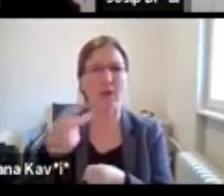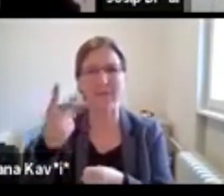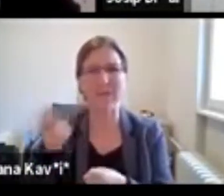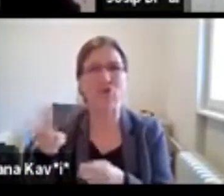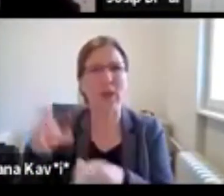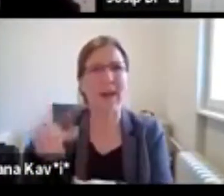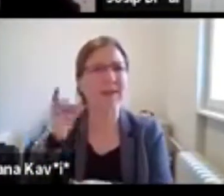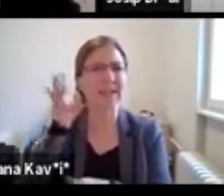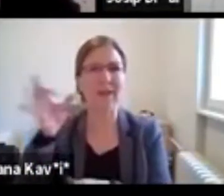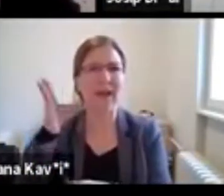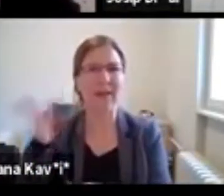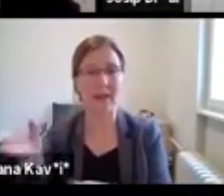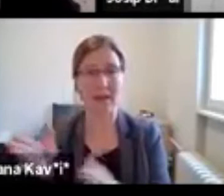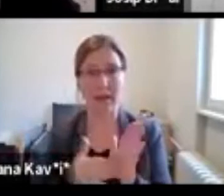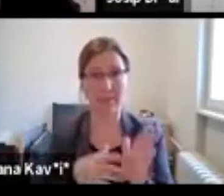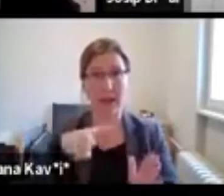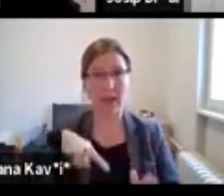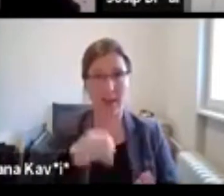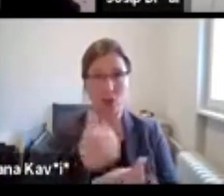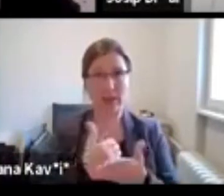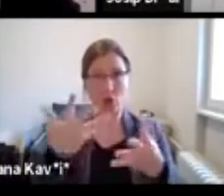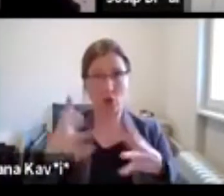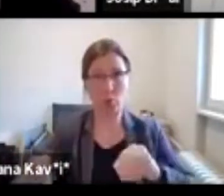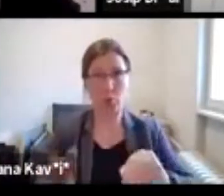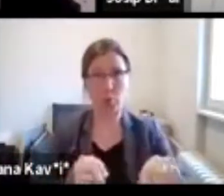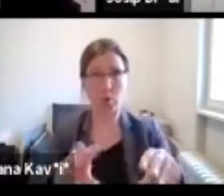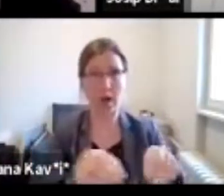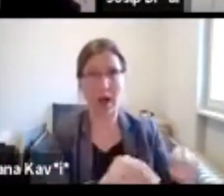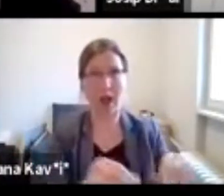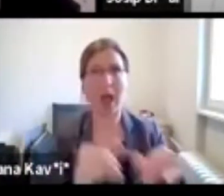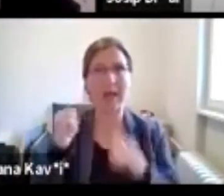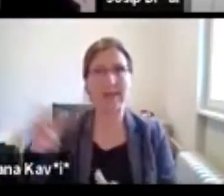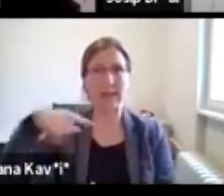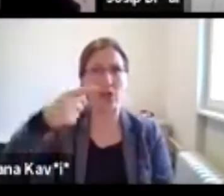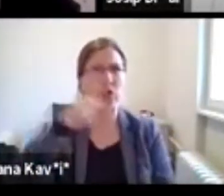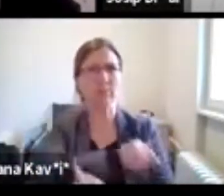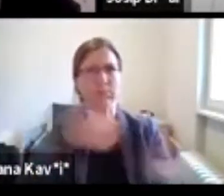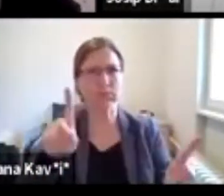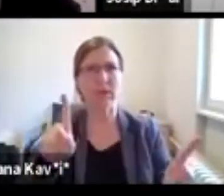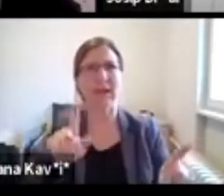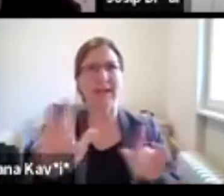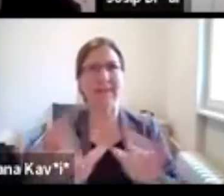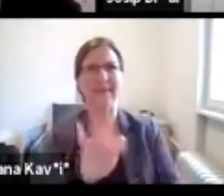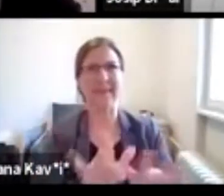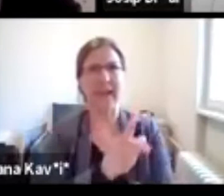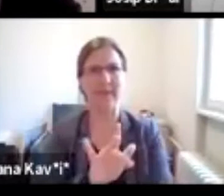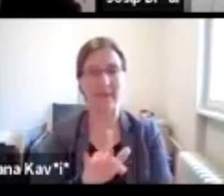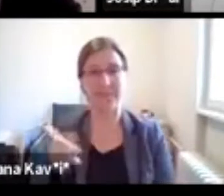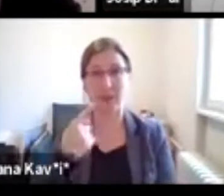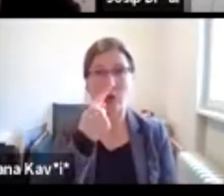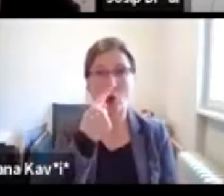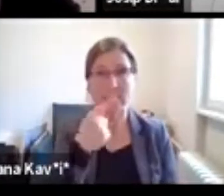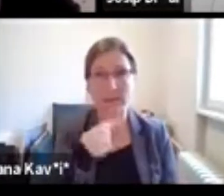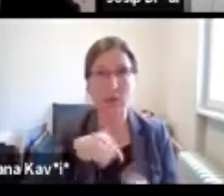se oslanjamo na ruke, a sad vam kažu ne diraj, zarazit ćeš se. Oslanjamo se na nos, pa ti kažu pokrij ga